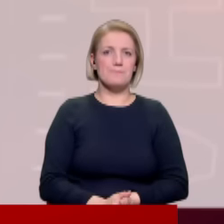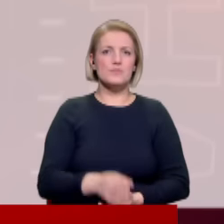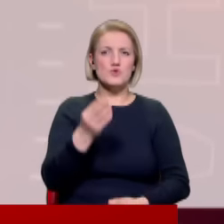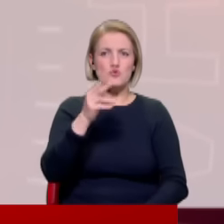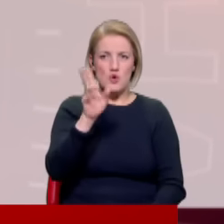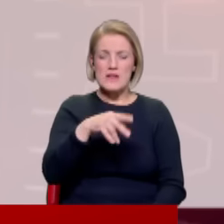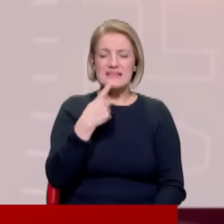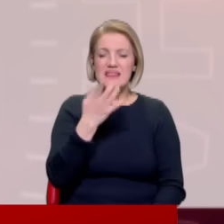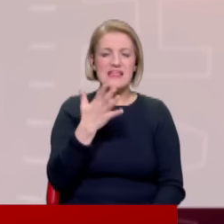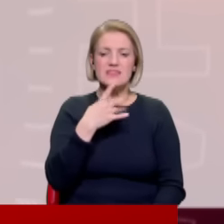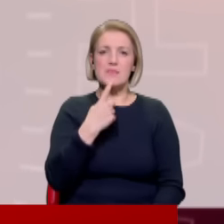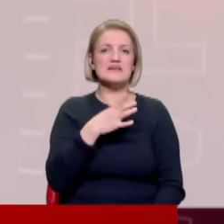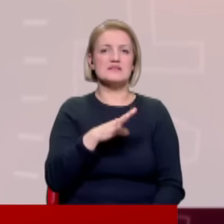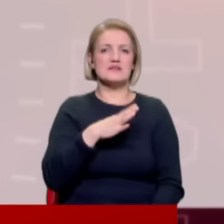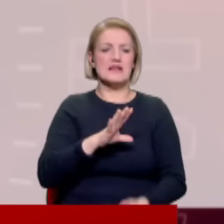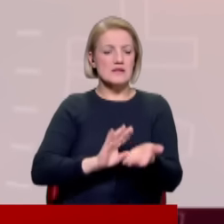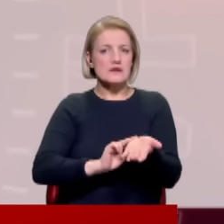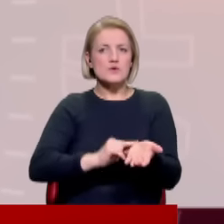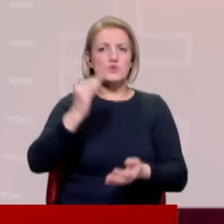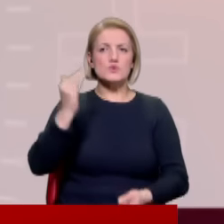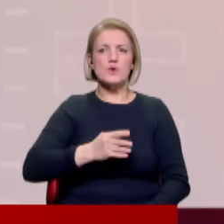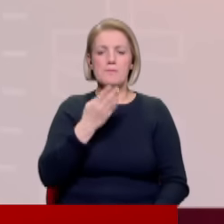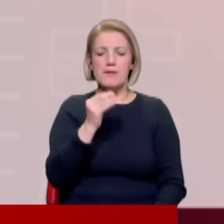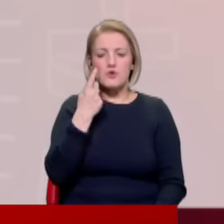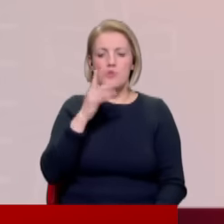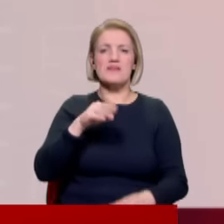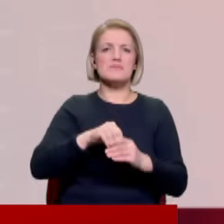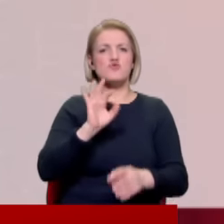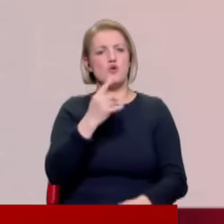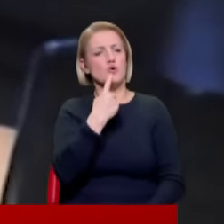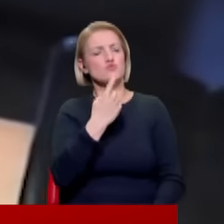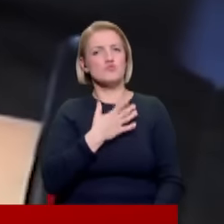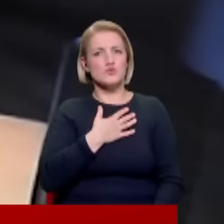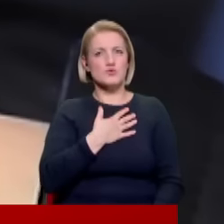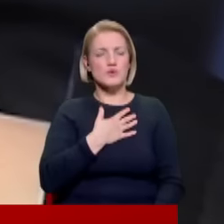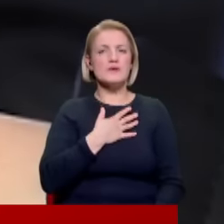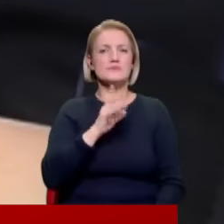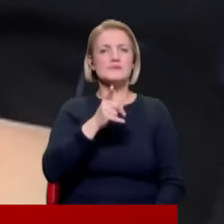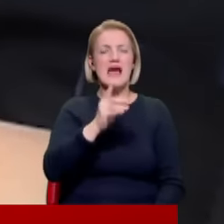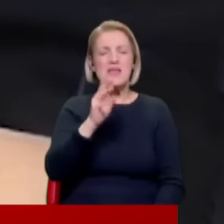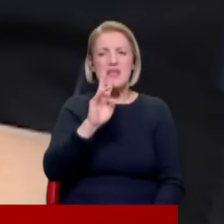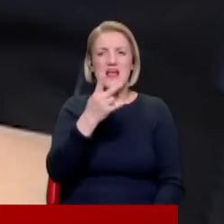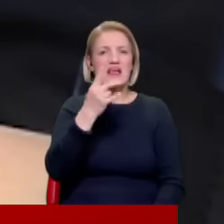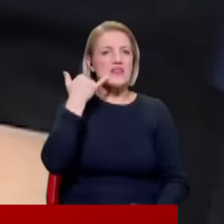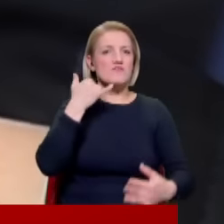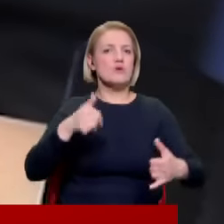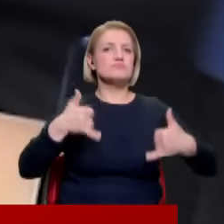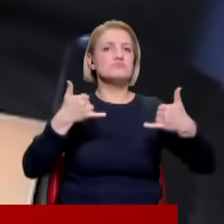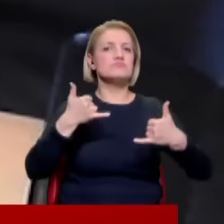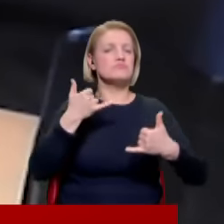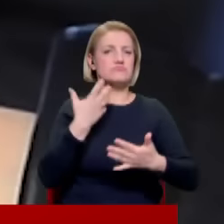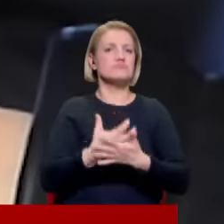Çocuğu öldür derken ne demek istedin? Nabzı düşüktü. Bebeği görmediğim için öyle konuşmuşumdur. İddianamedeki en çarpıcı telefon